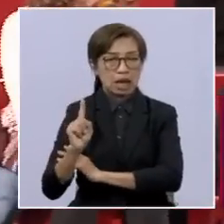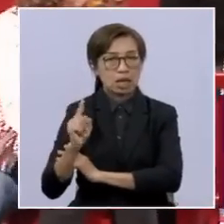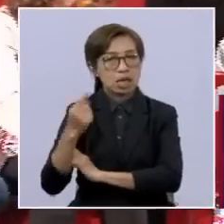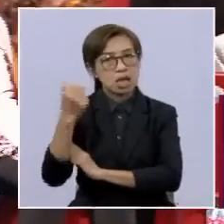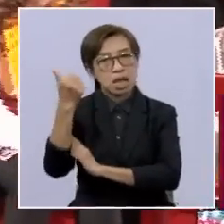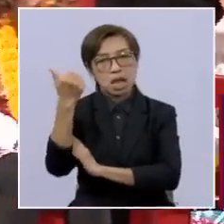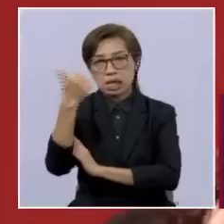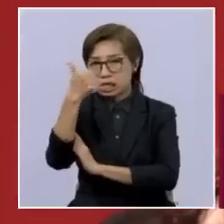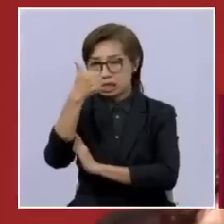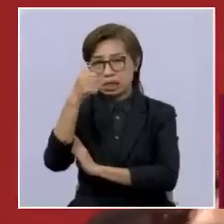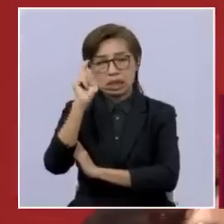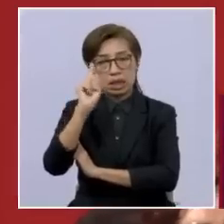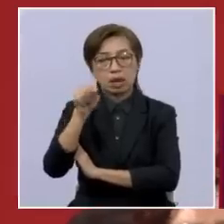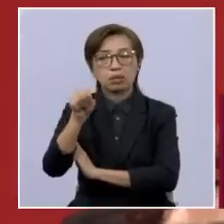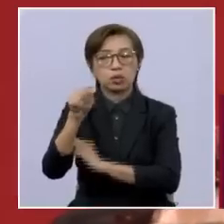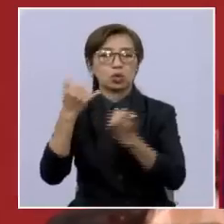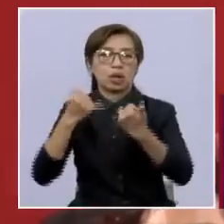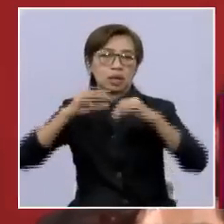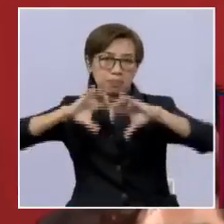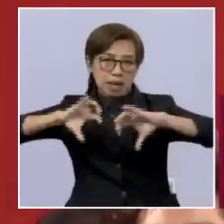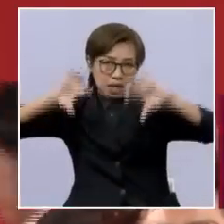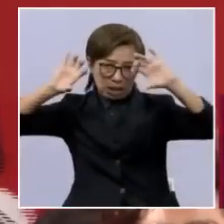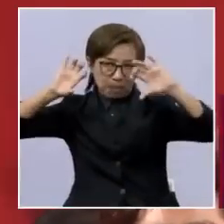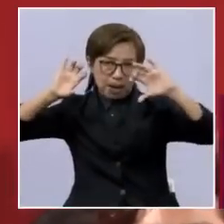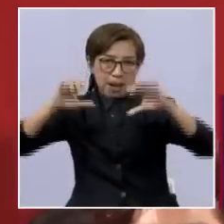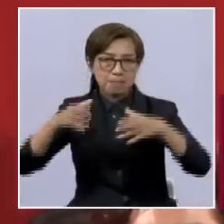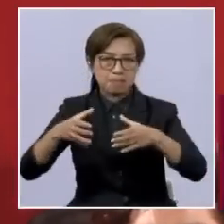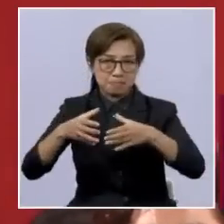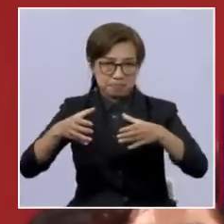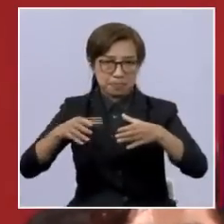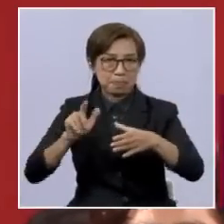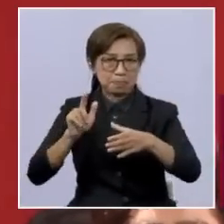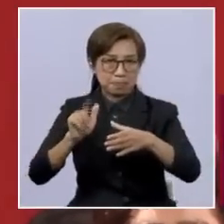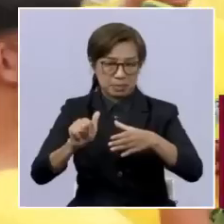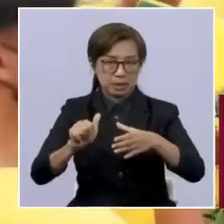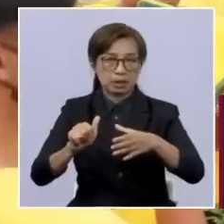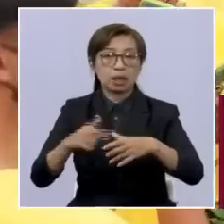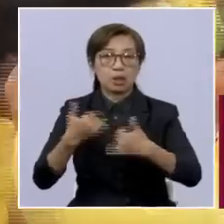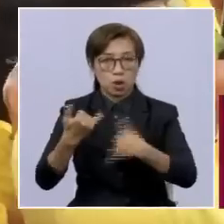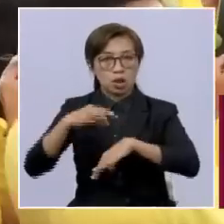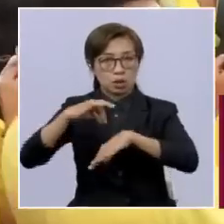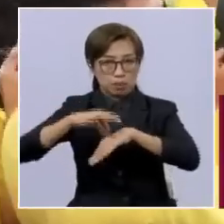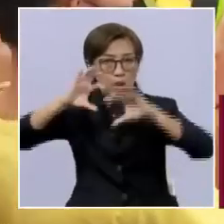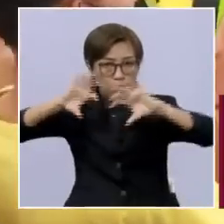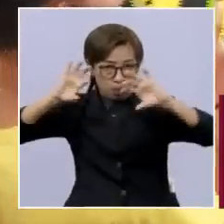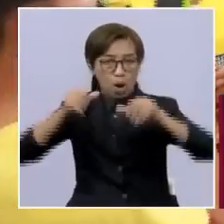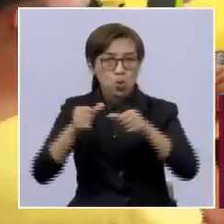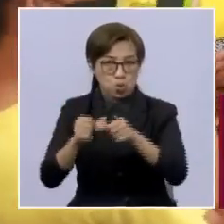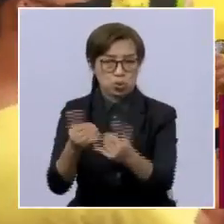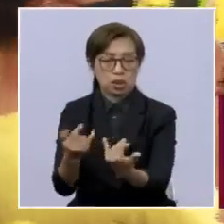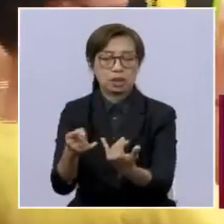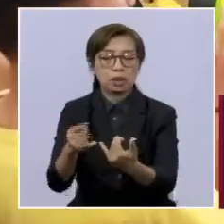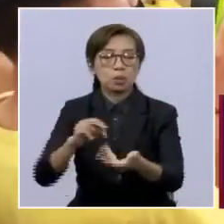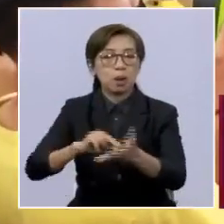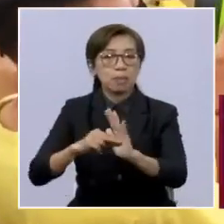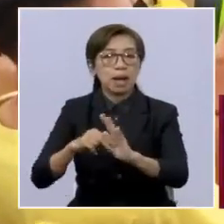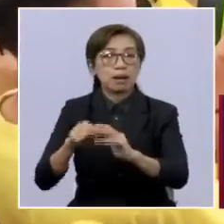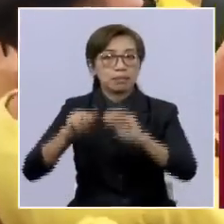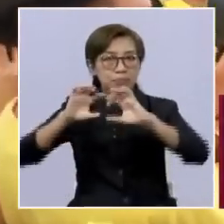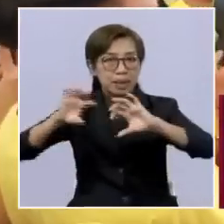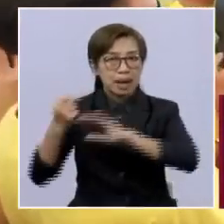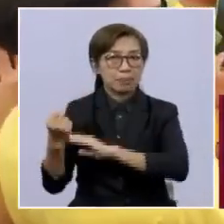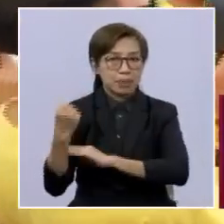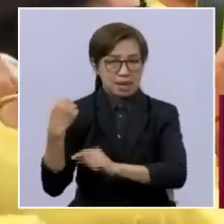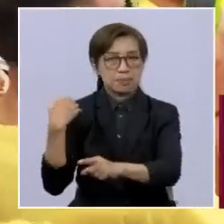ยก็คือเป็นพรรคแกนนำจัดตั้งรัฐบาลปัจจุบันแล้วก็ยังรักษาการรัฐบาลอยู่ฉะนั้นจึงมีความได้เปรียบในเชิงอำนาจรัฐนะคะ